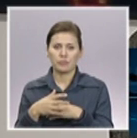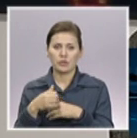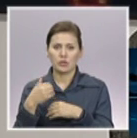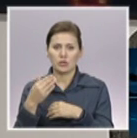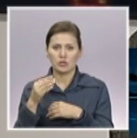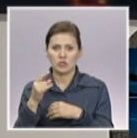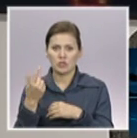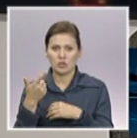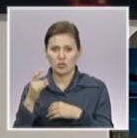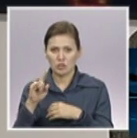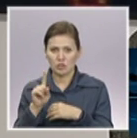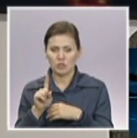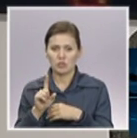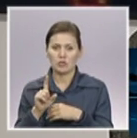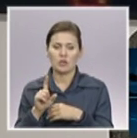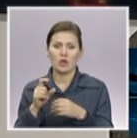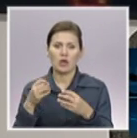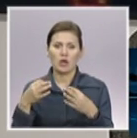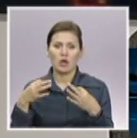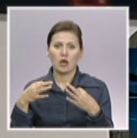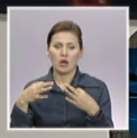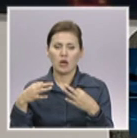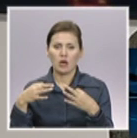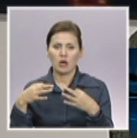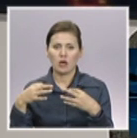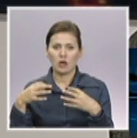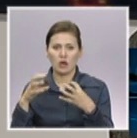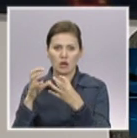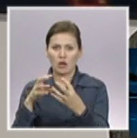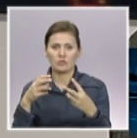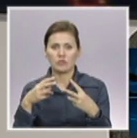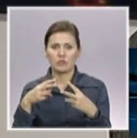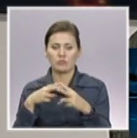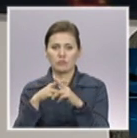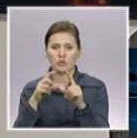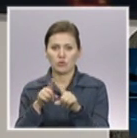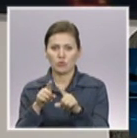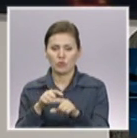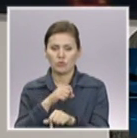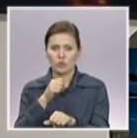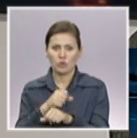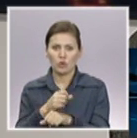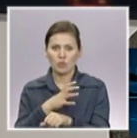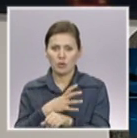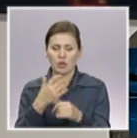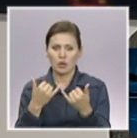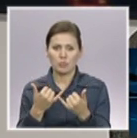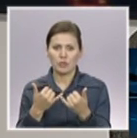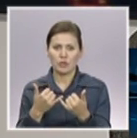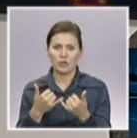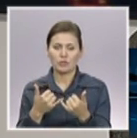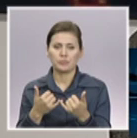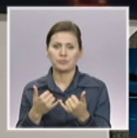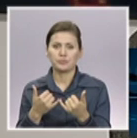шығыс автобекетіне дейін ТЭО-сы жасалып жатыр. Сол ТЭО мынада биыл